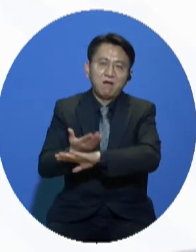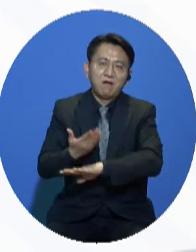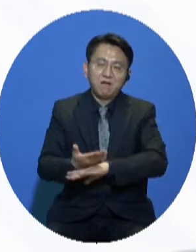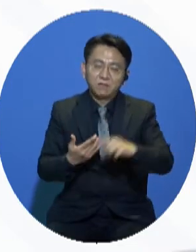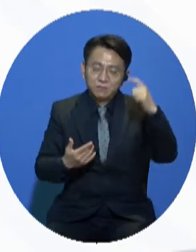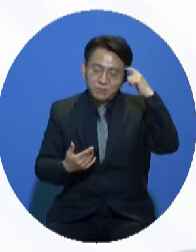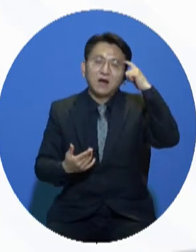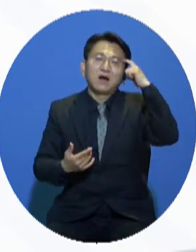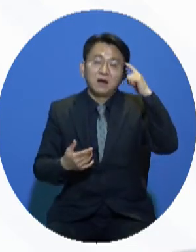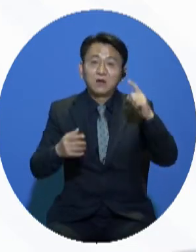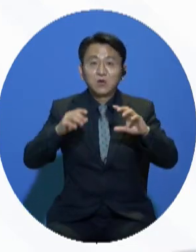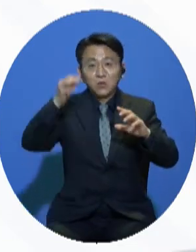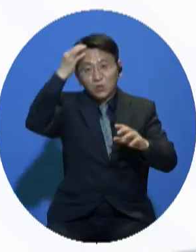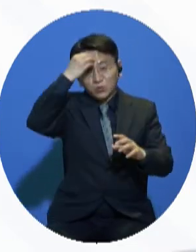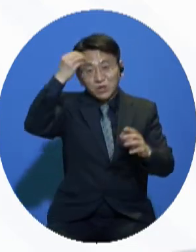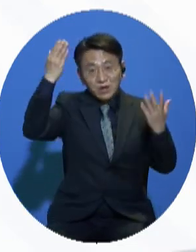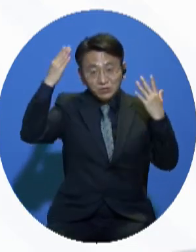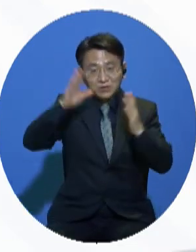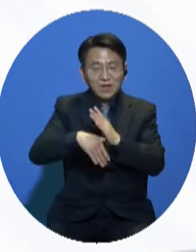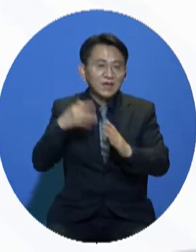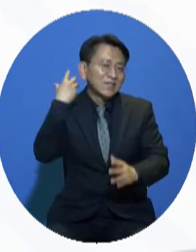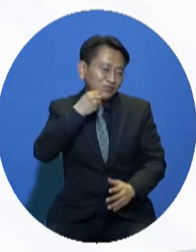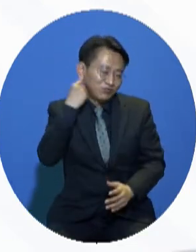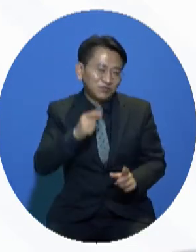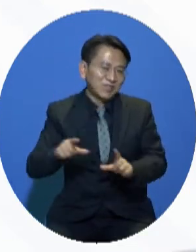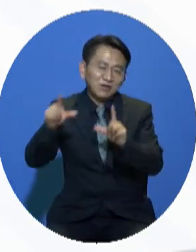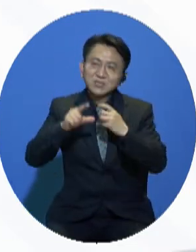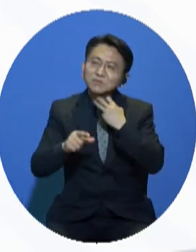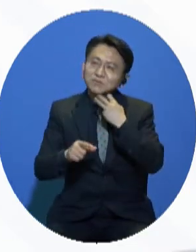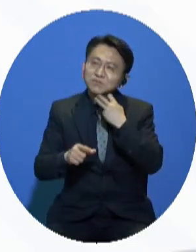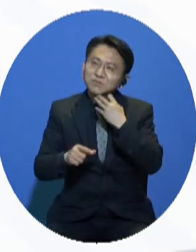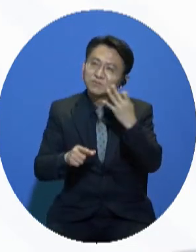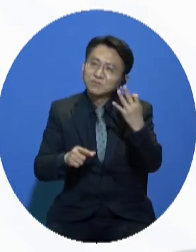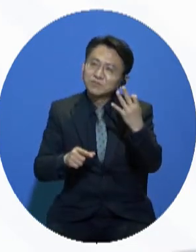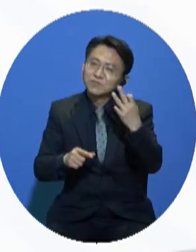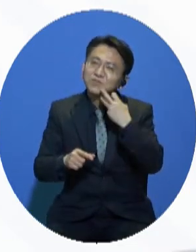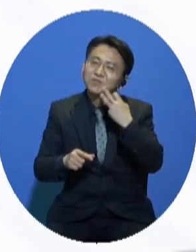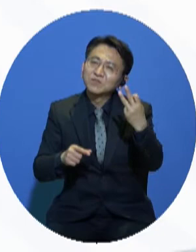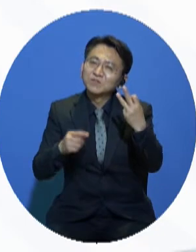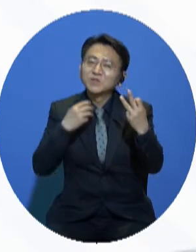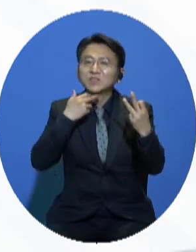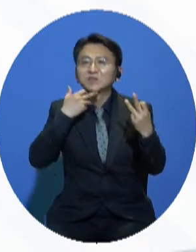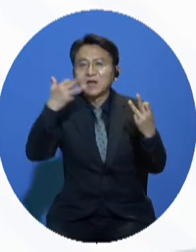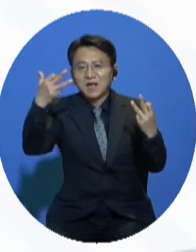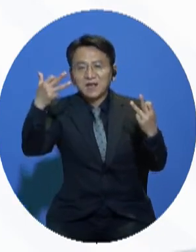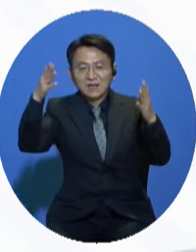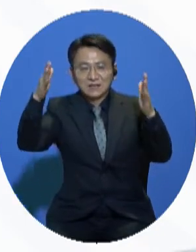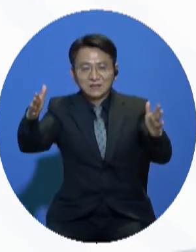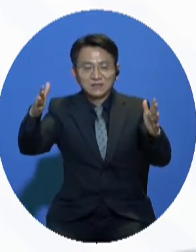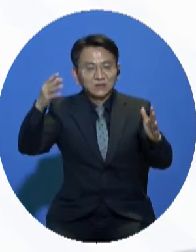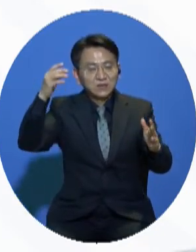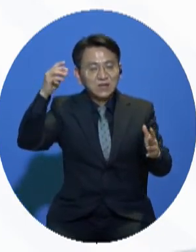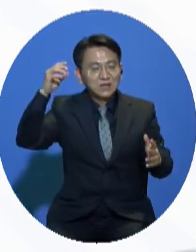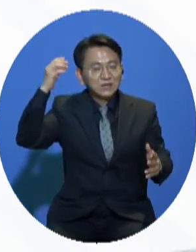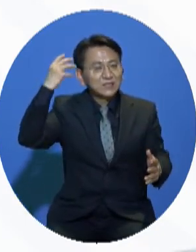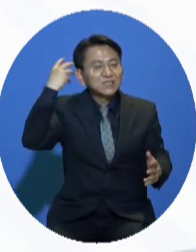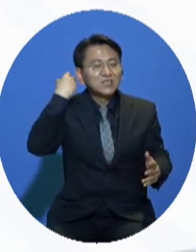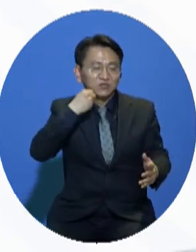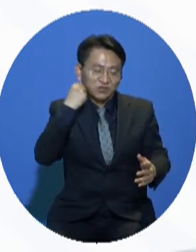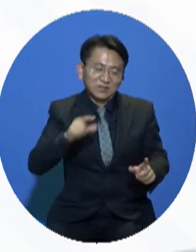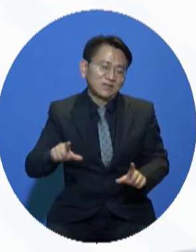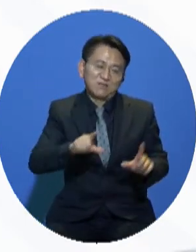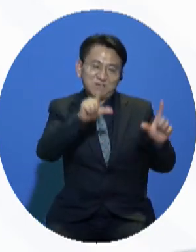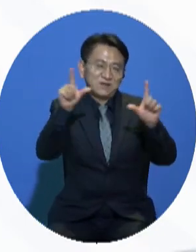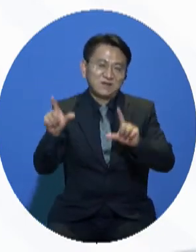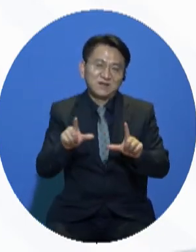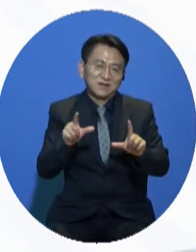school. 고등학교에서는 From 13 years 기숙사에 old, or 12 살았습니다. years old, to 18 years old, 13세부터 I was living at school. 18세까지 기숙사 meant 고등학교에서 The pool of kids 살았었는데 coming